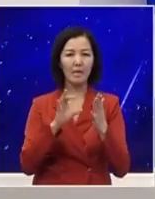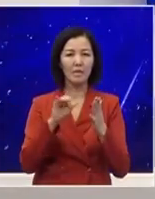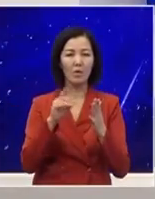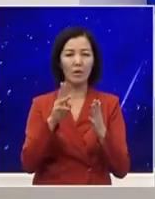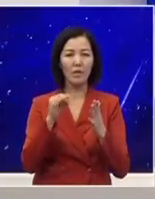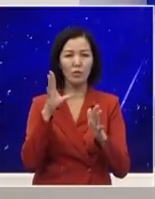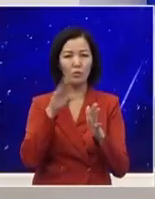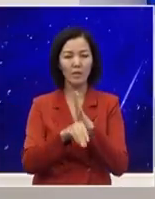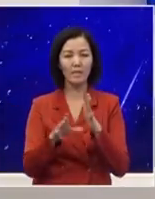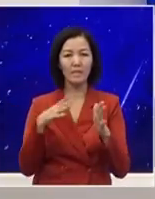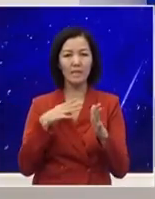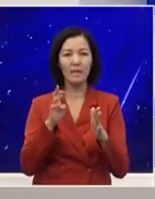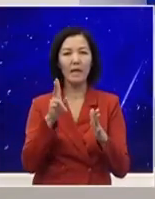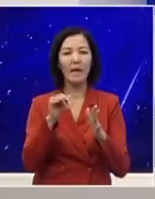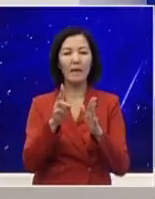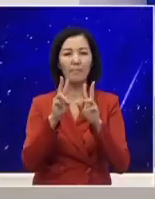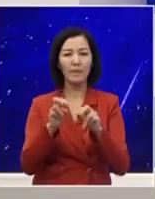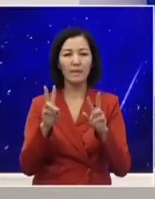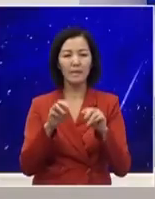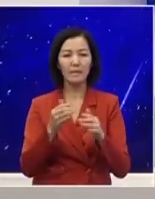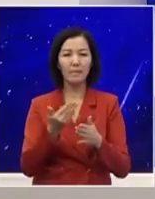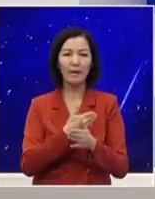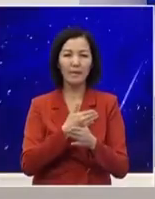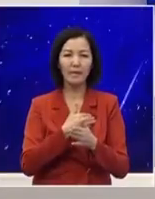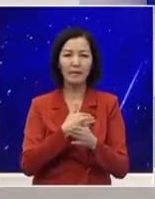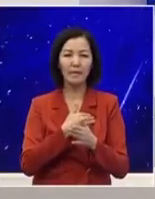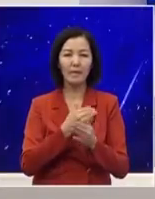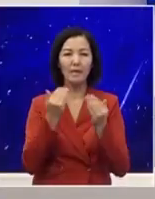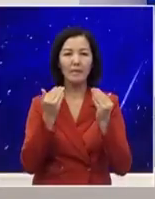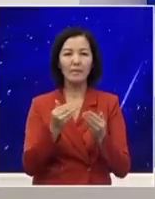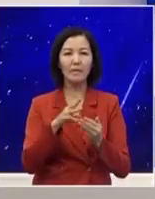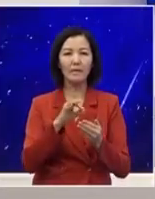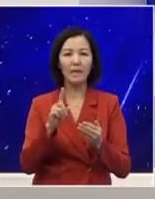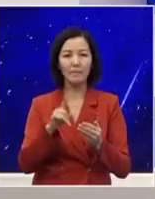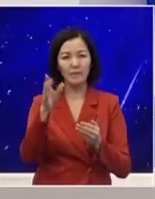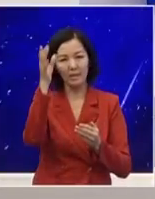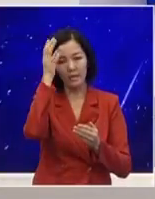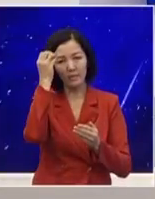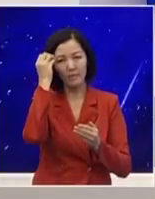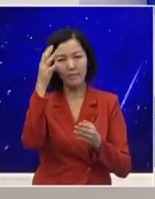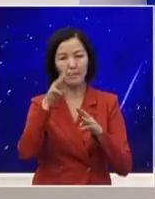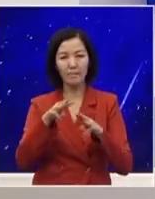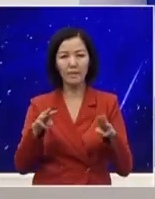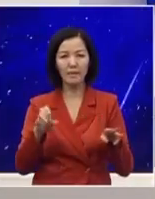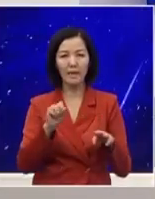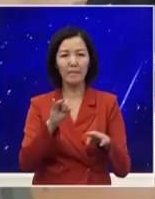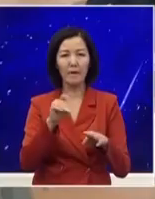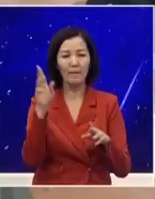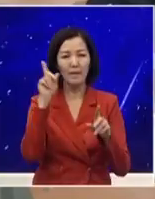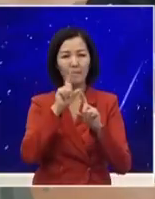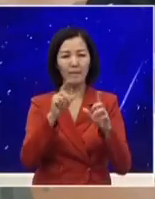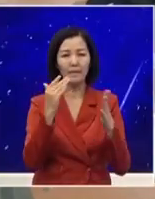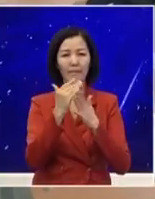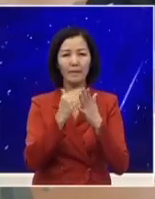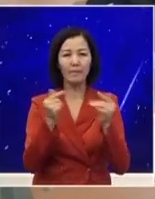енгізілген, бірақ әліппені іздеген ата-аналар көп болды. Осыған орай, биыл тамыз айында білім және ғылым министрі Асхат Аймағамбетов мектеп